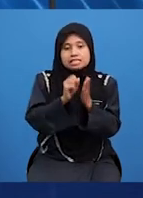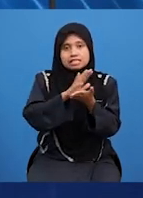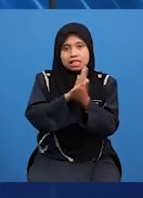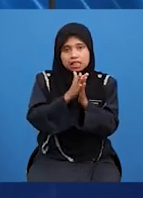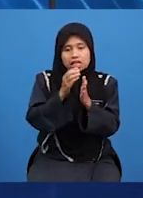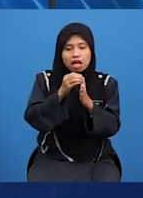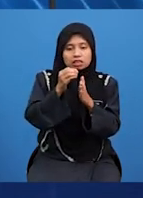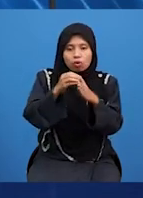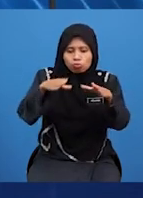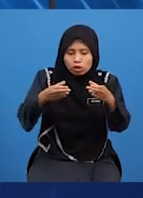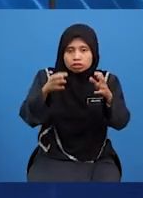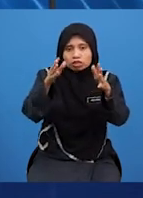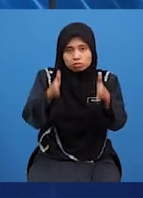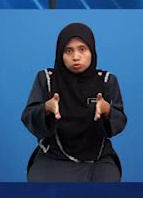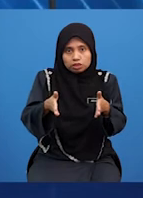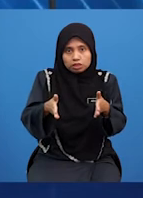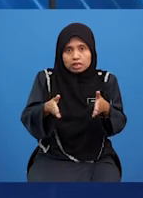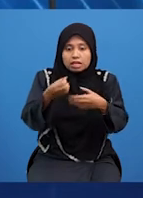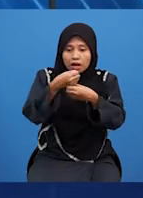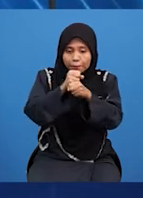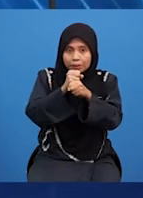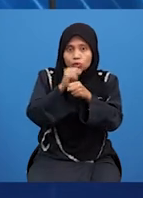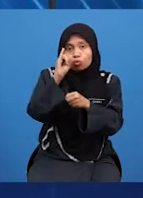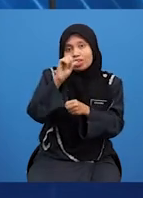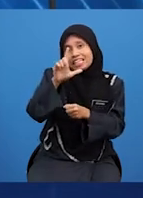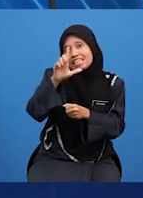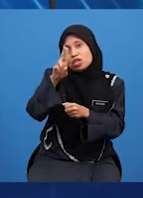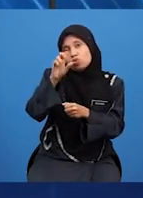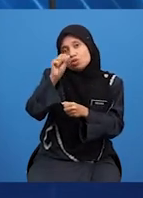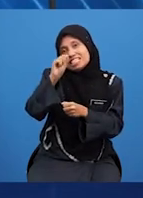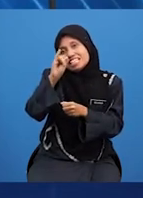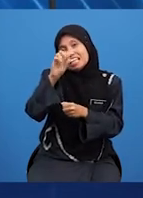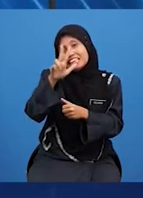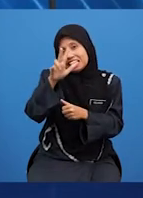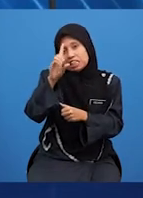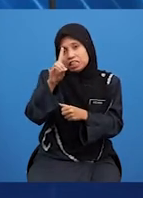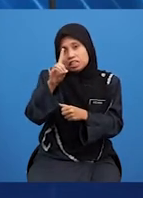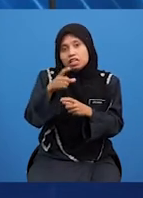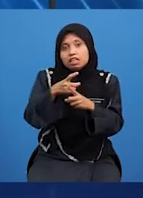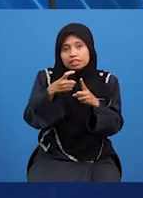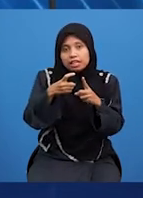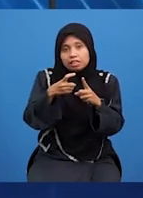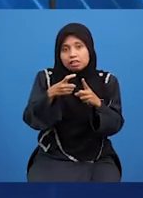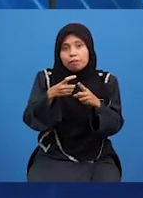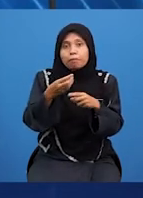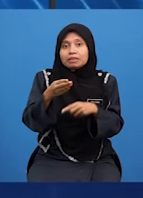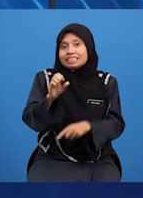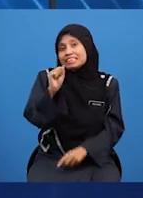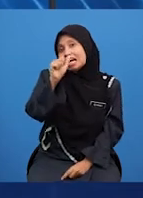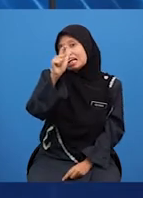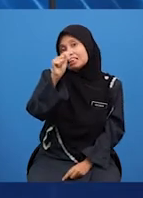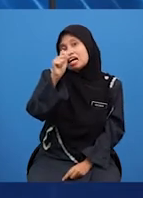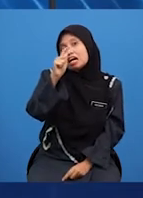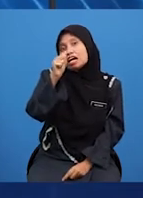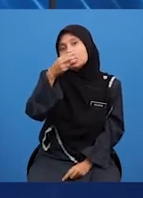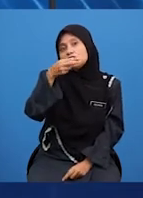adalah sangat penting dalam membentuk ilusi ruang tiga dimensi. Dari strata tersebut, nilai cerah